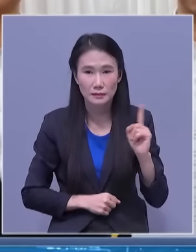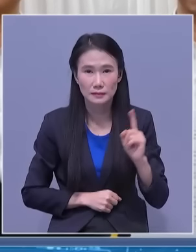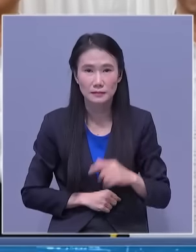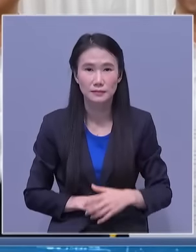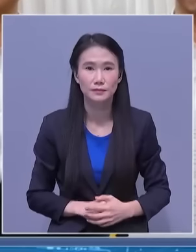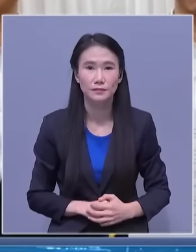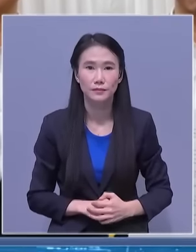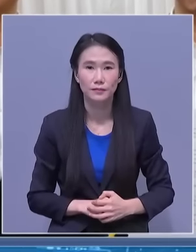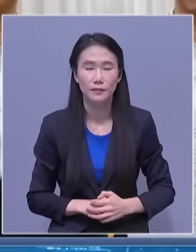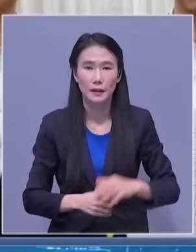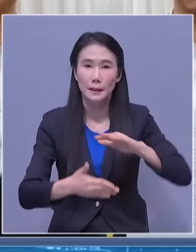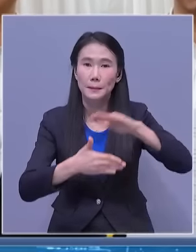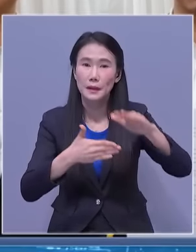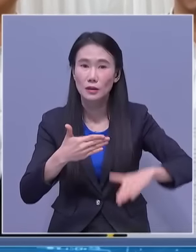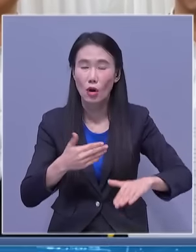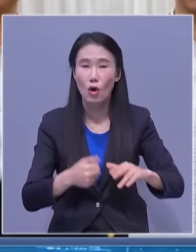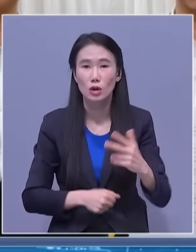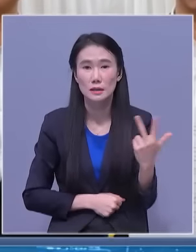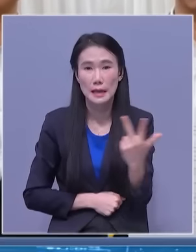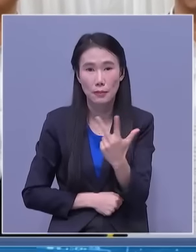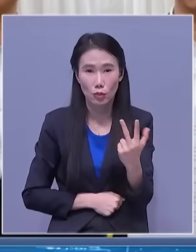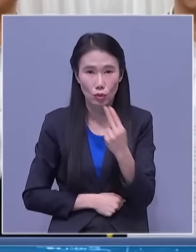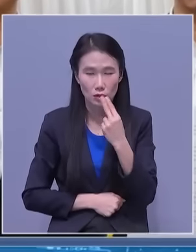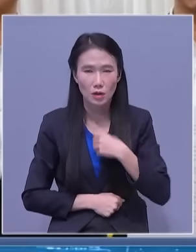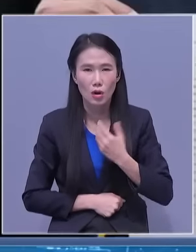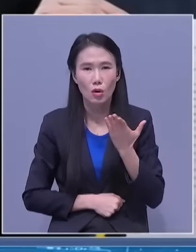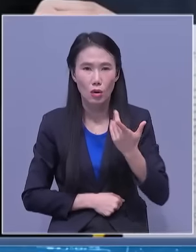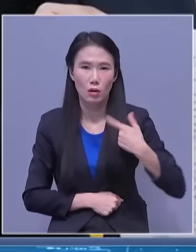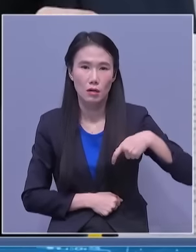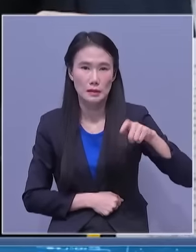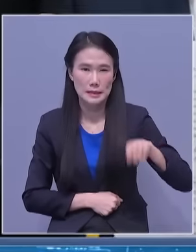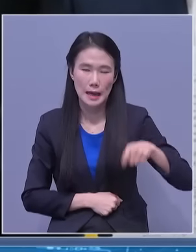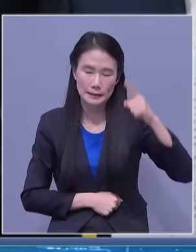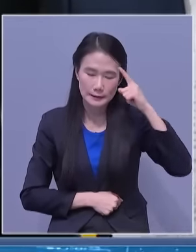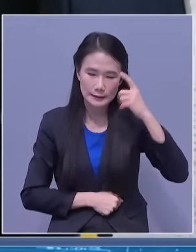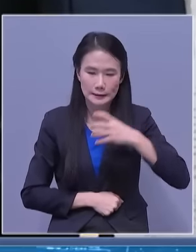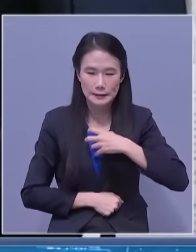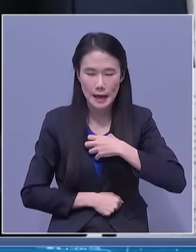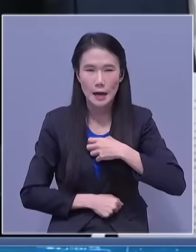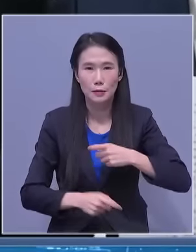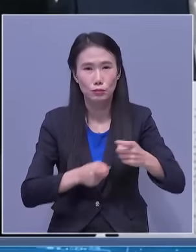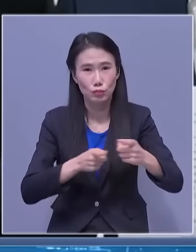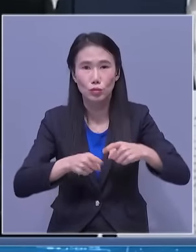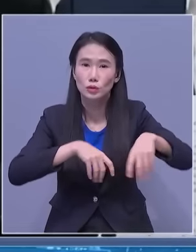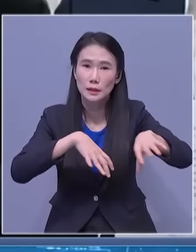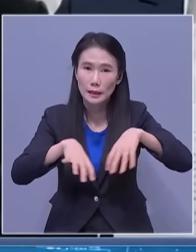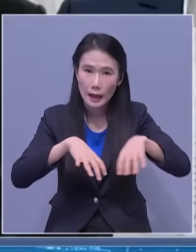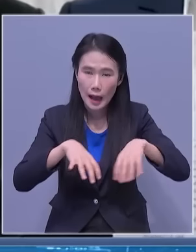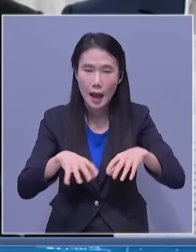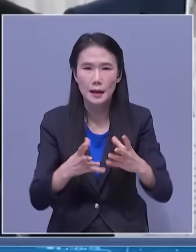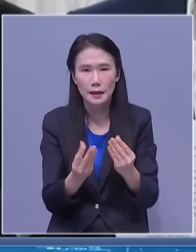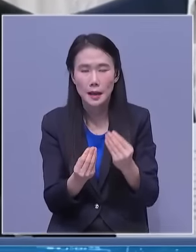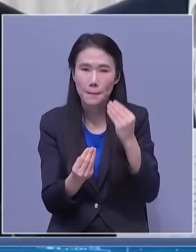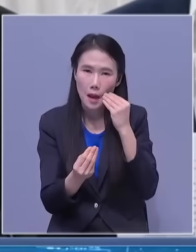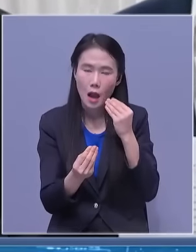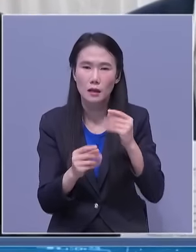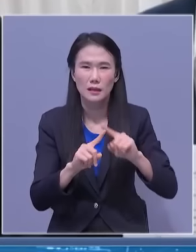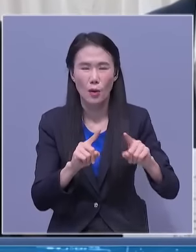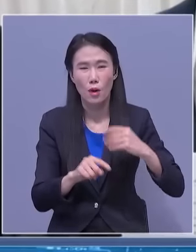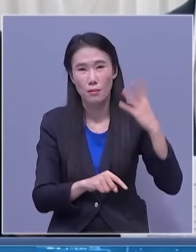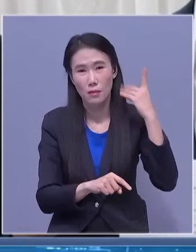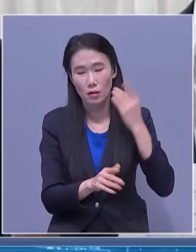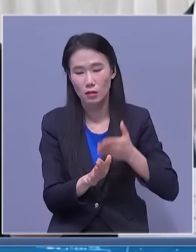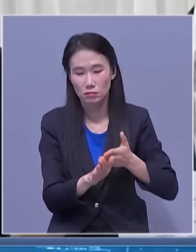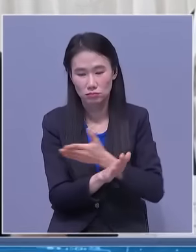ฝั่งของ 3พี่น้องได้มีการยื่นคำร้องขอศาลเป็นผู้จัดการมรดกนะครับโดยระบุว่าไม่มีพินัยกรรมตั้งแต่